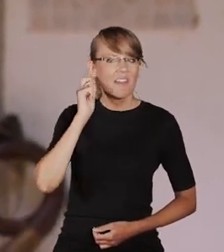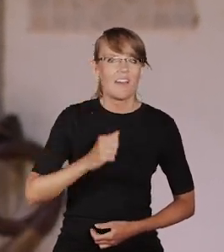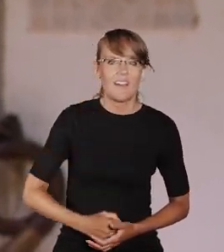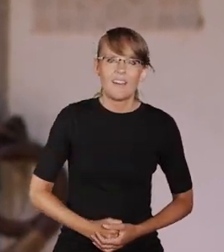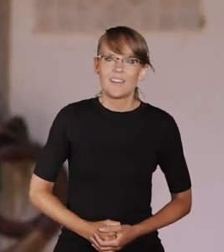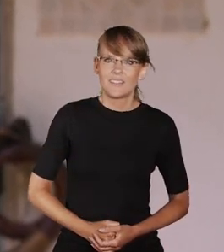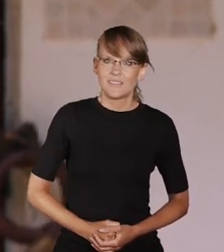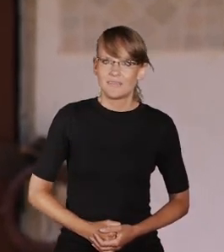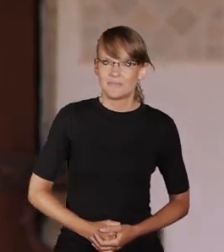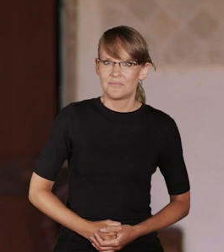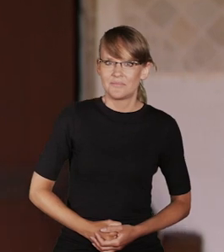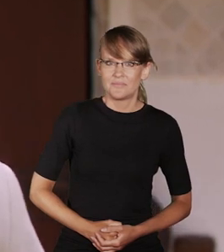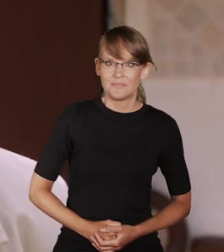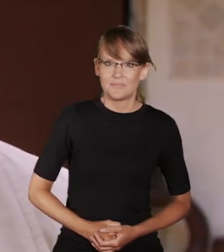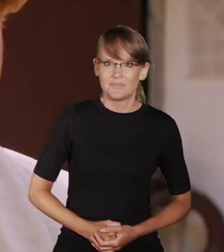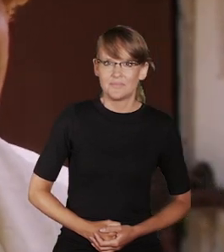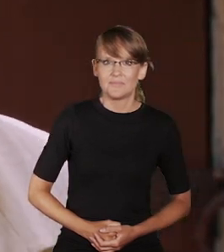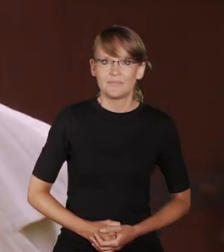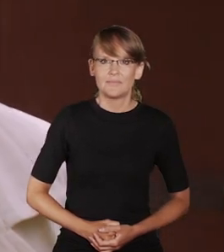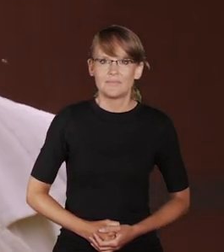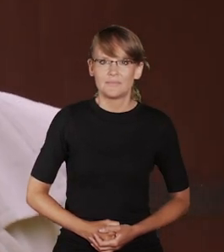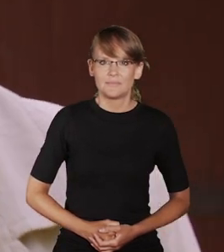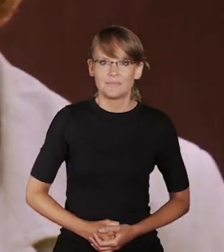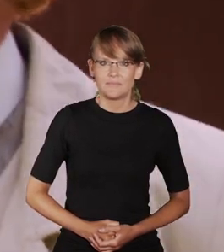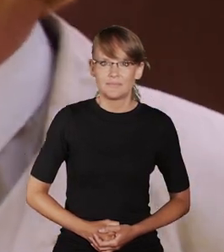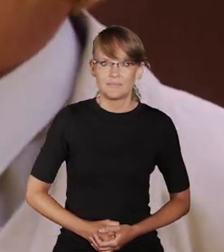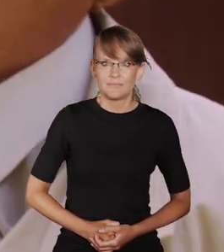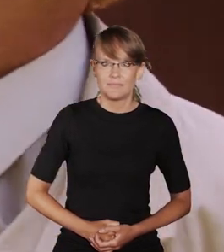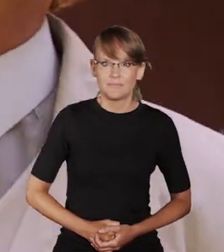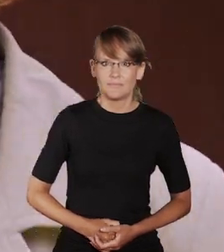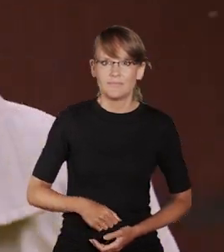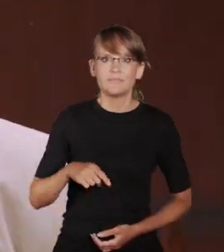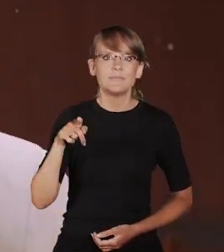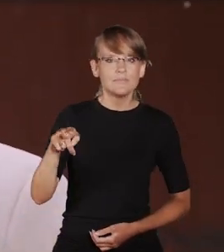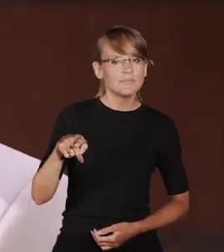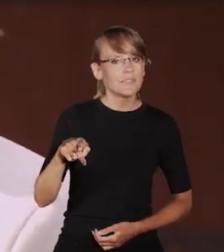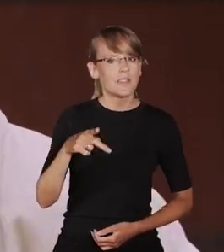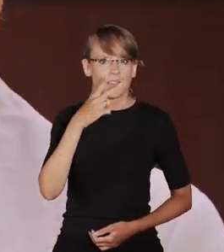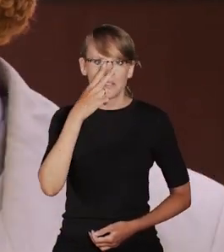Fachuje kule w to miedziane czoło. Oj, zaście. Ta dopiero kobieta.